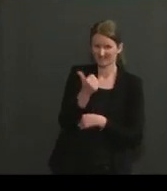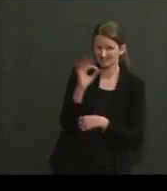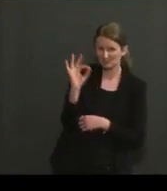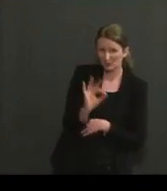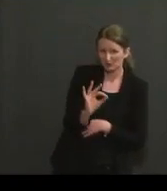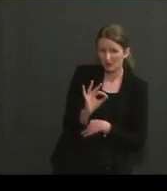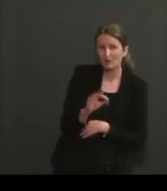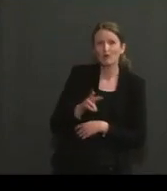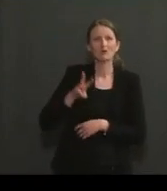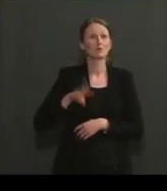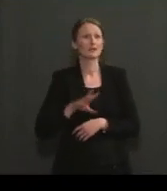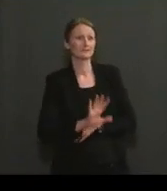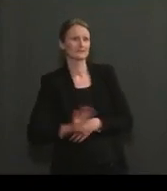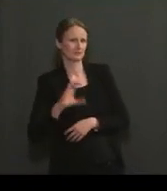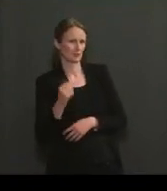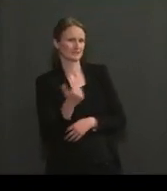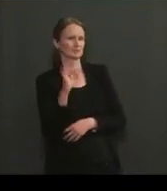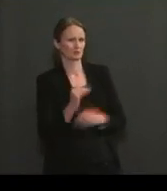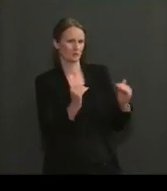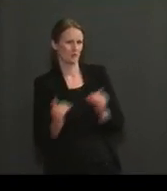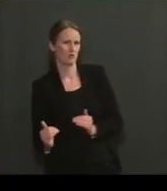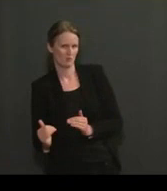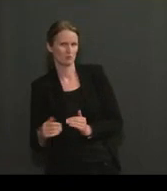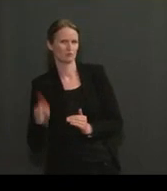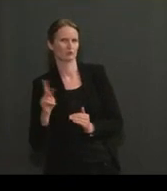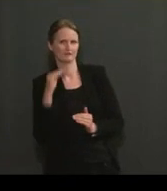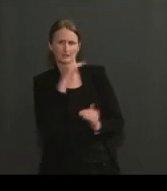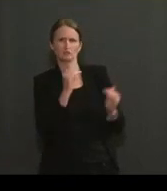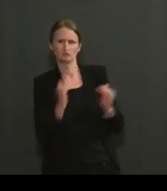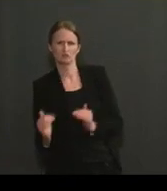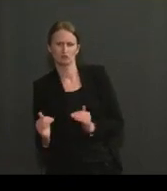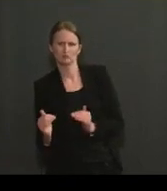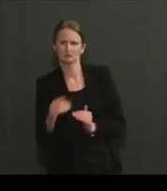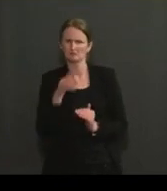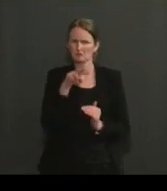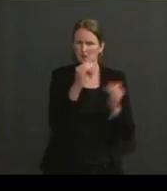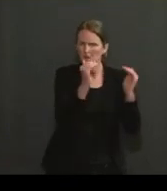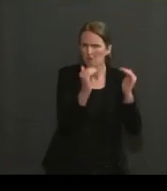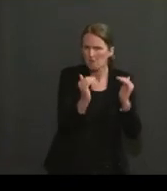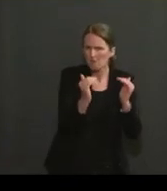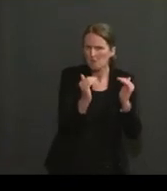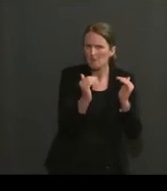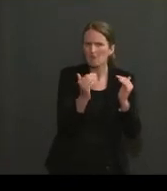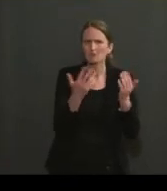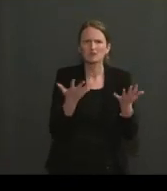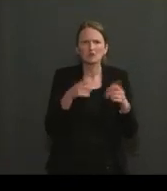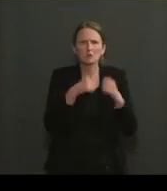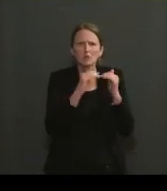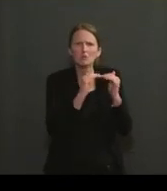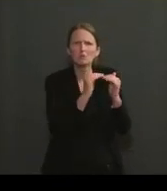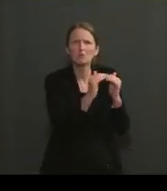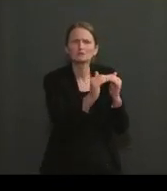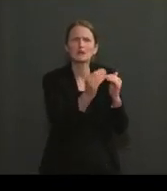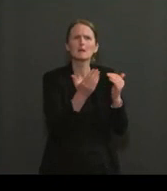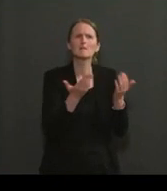Wallonie. Ces derniers jours, il y a même une certaine stabilisation dans le nombre de patients admis dans les hôpitaux de la